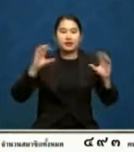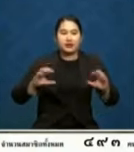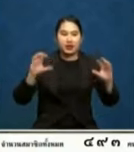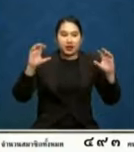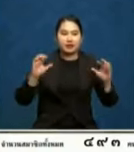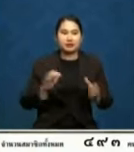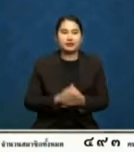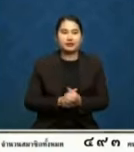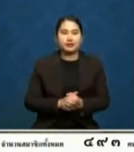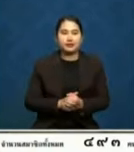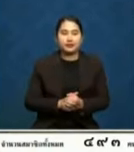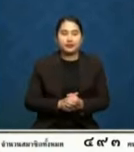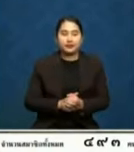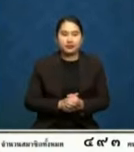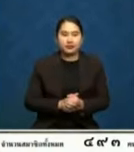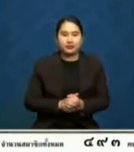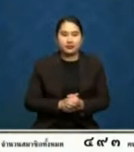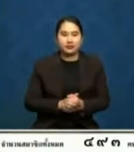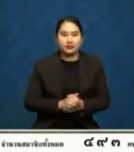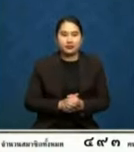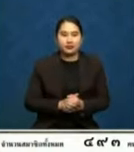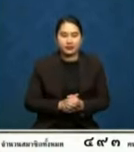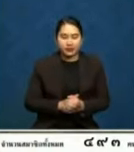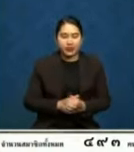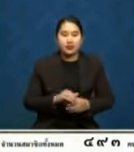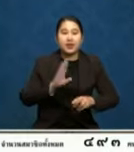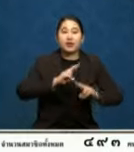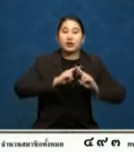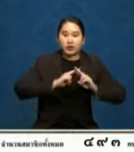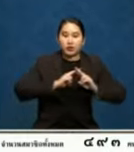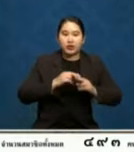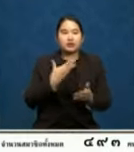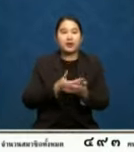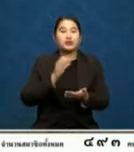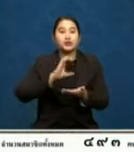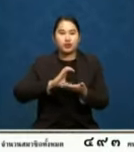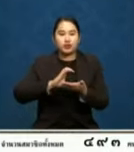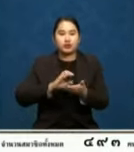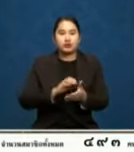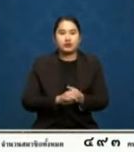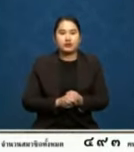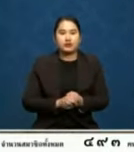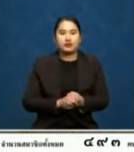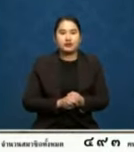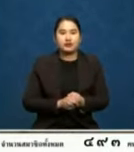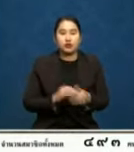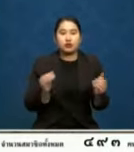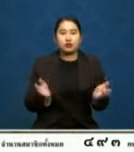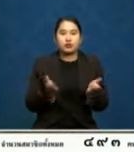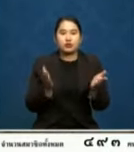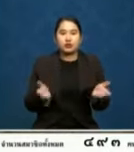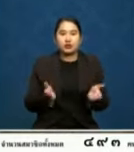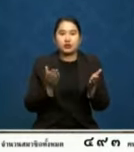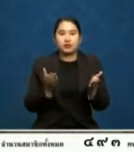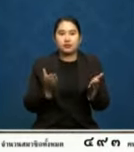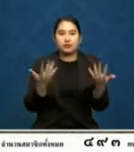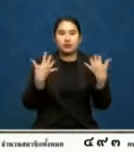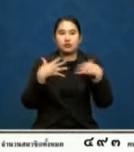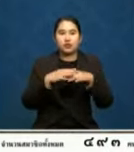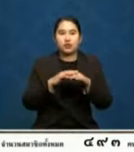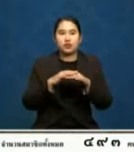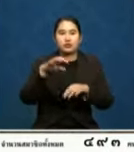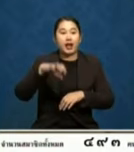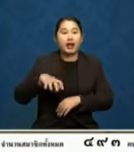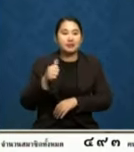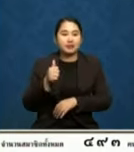รัฐวิสาหกิจองค์กรองค์การมหาชนและกองทุนกับการส่งเสริมการมีส่วนร่วมทาง